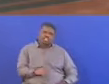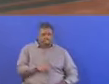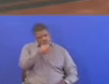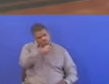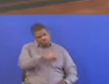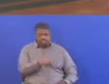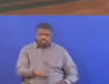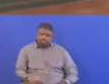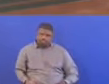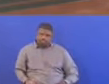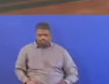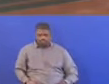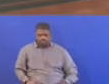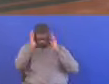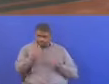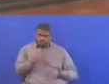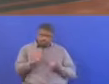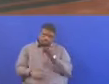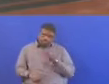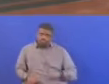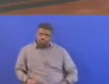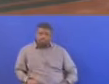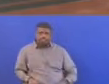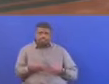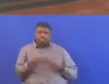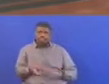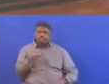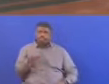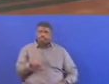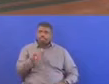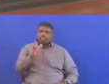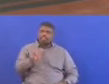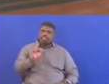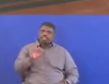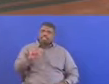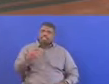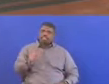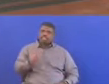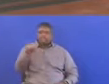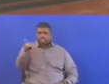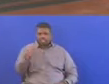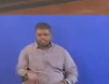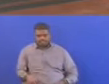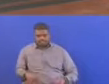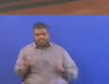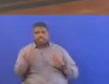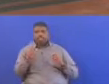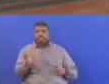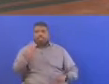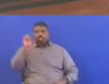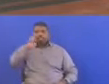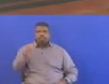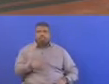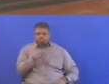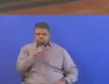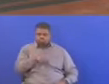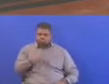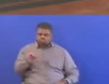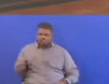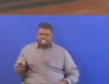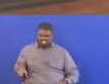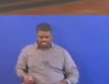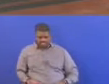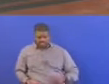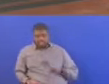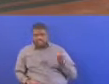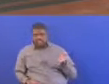Hongera sana. Mheshimiwa Spika, sasa nipongeze timu ya Yanga da Afrika maarufu Mwananchi.